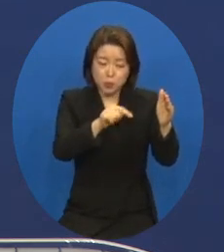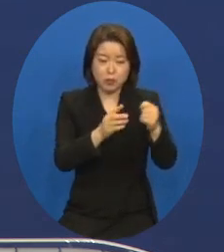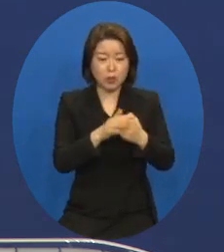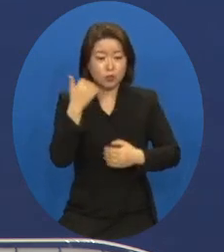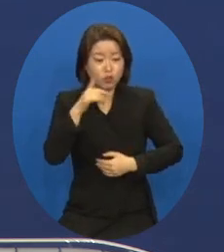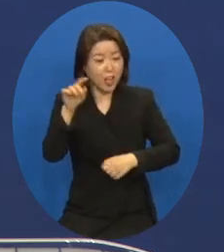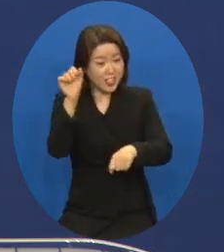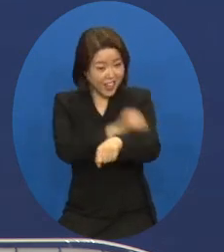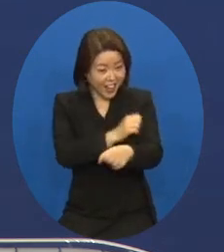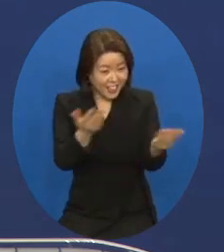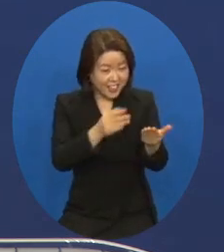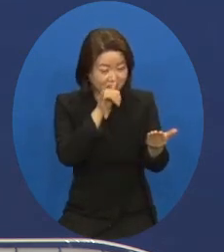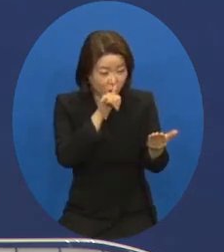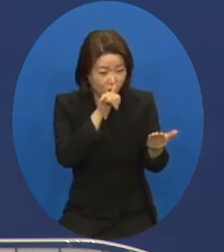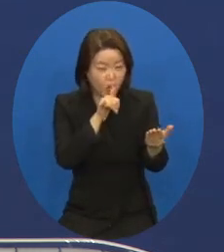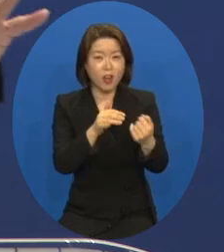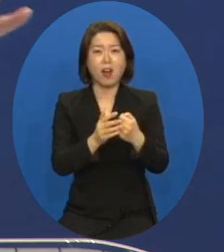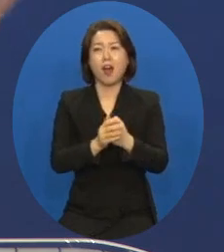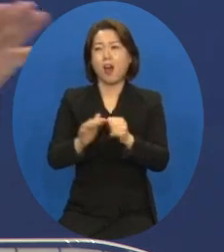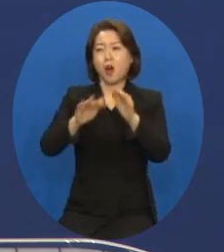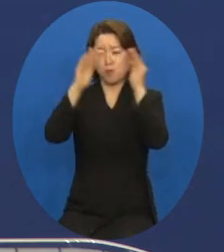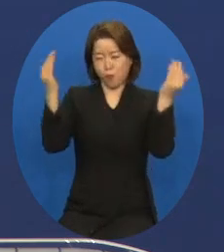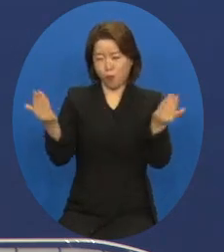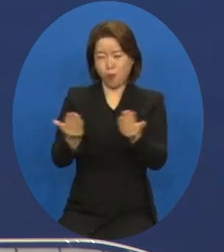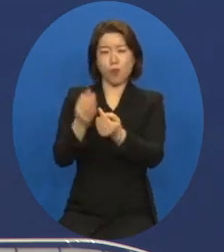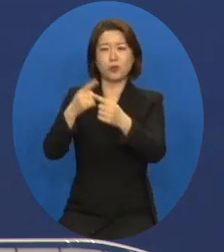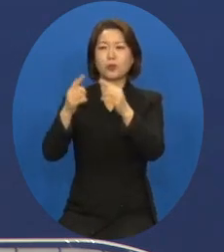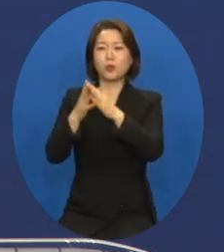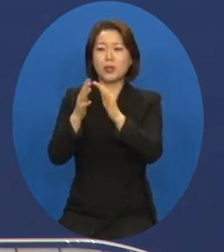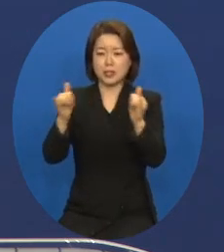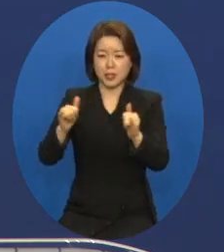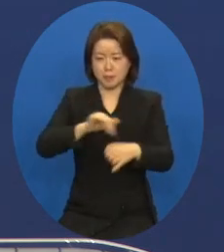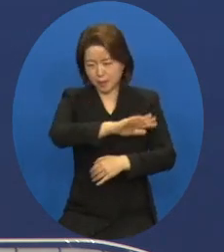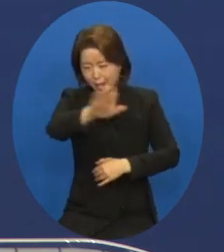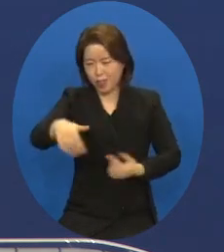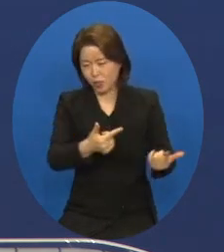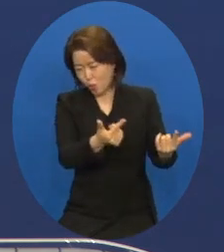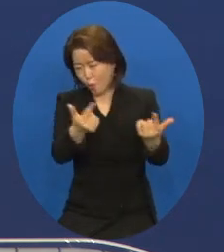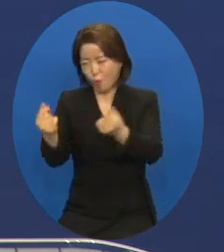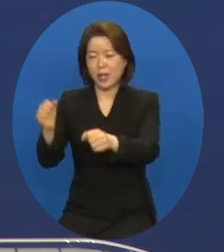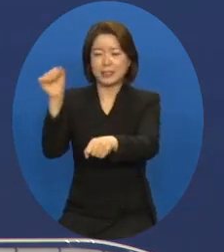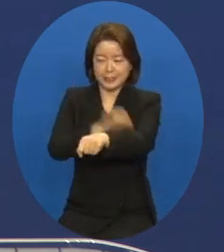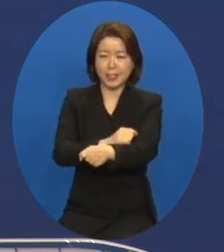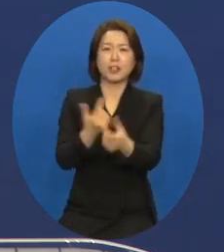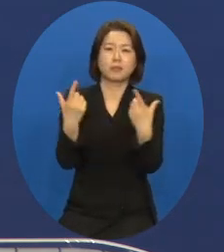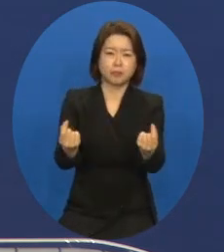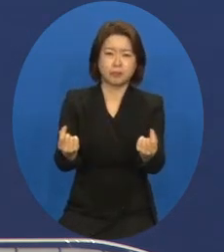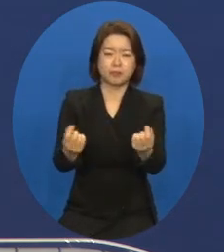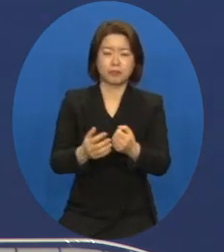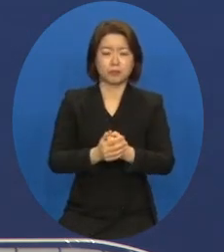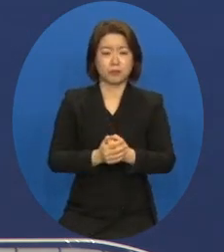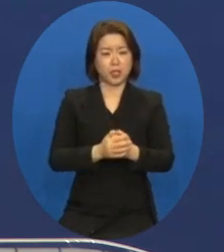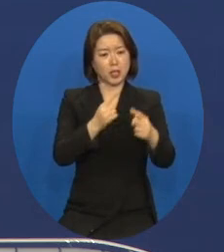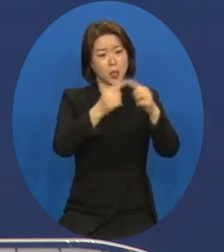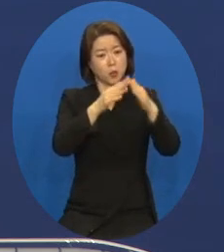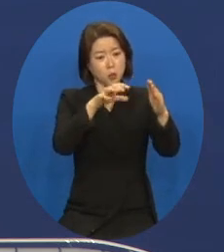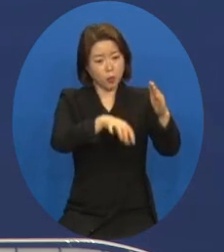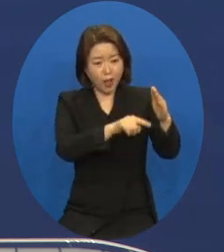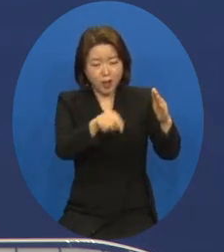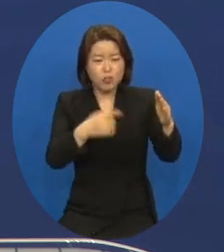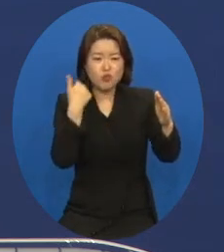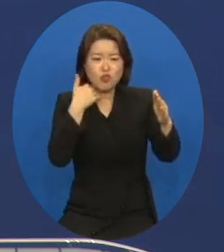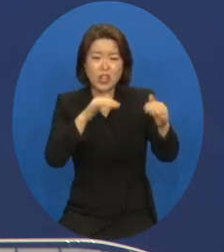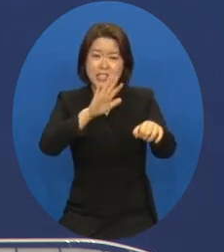있다면 온 교인들이 다 잘한 것이고 교인들 중에 누가 잘못한 일이 있다면